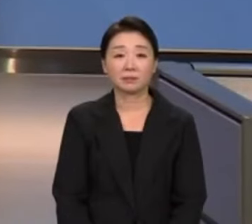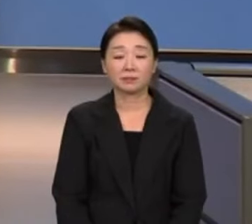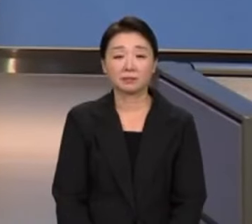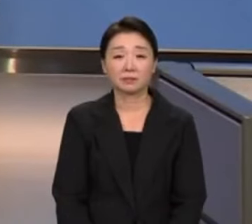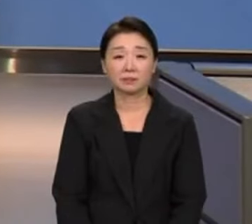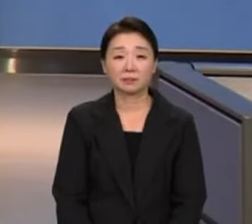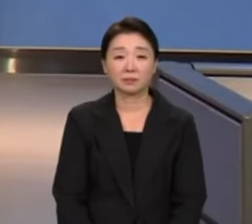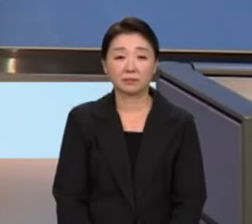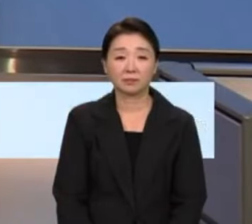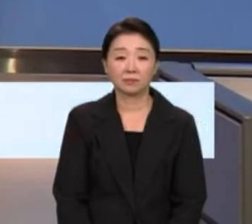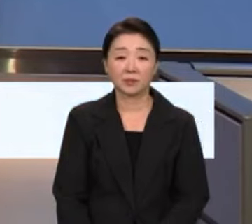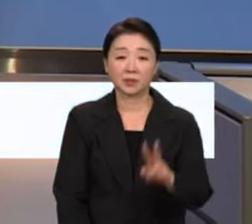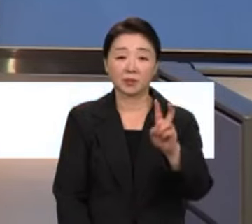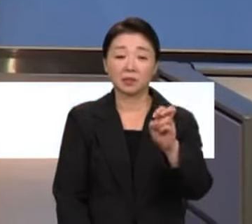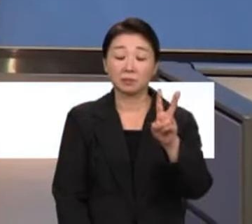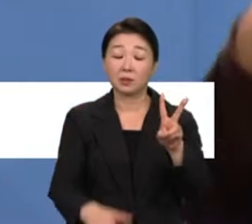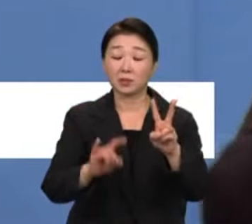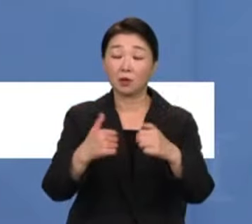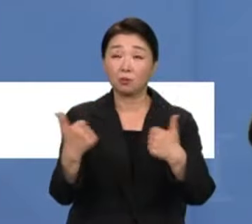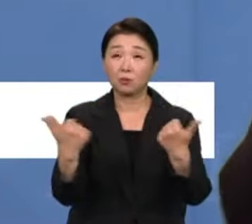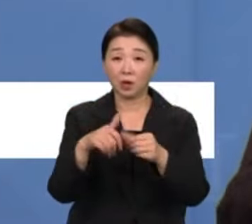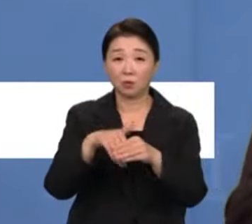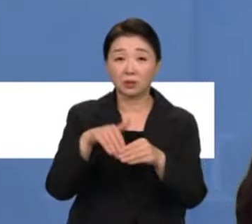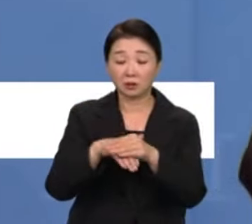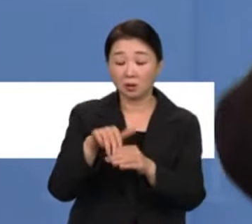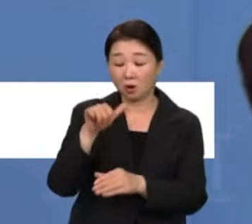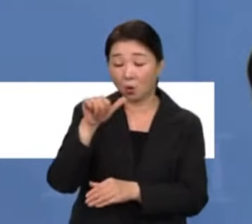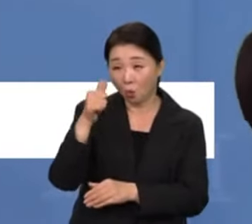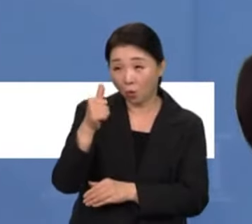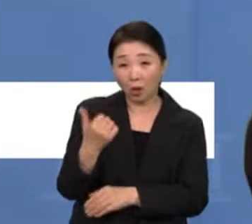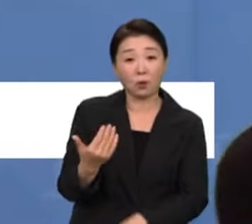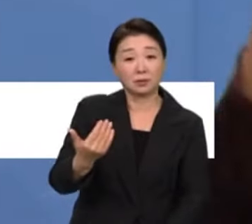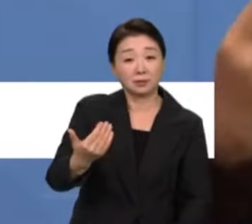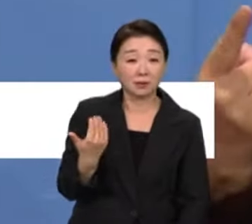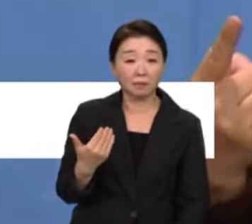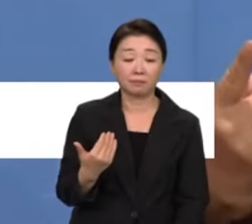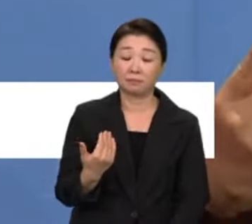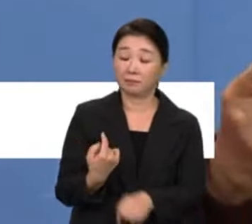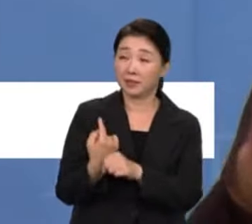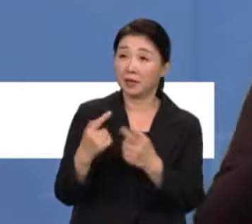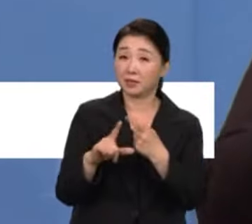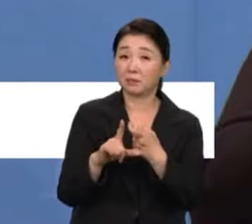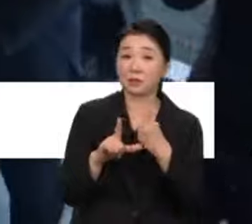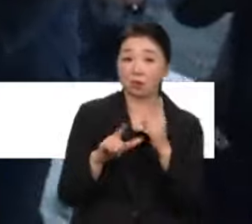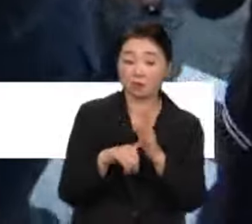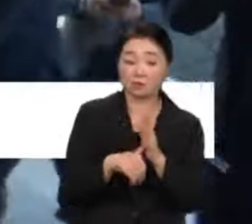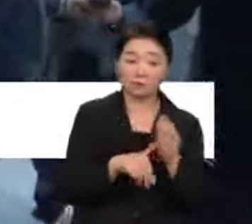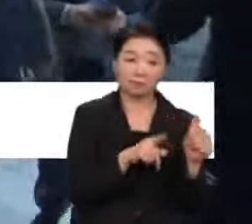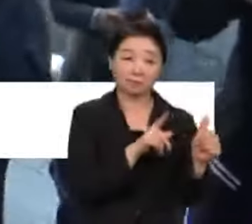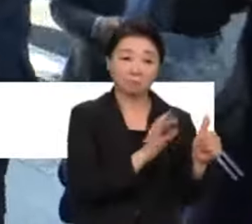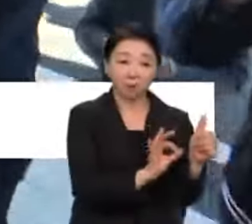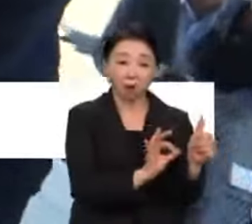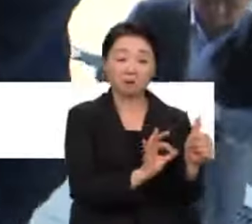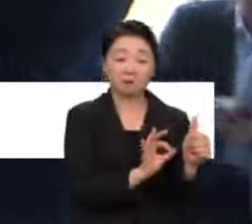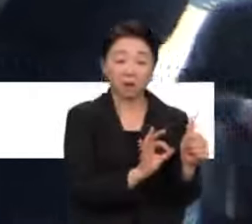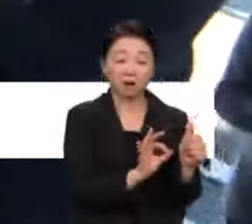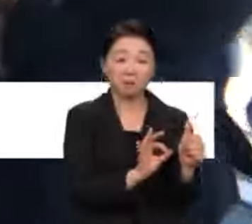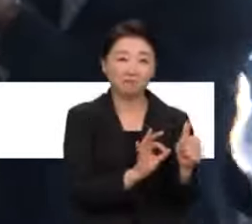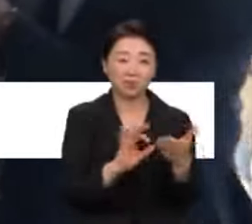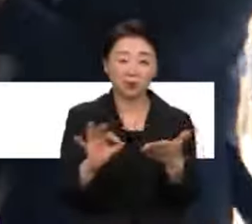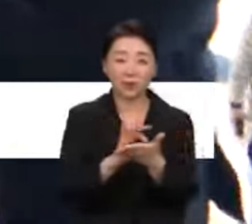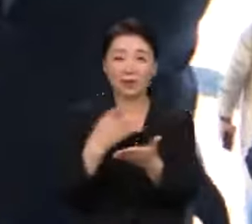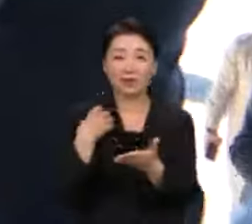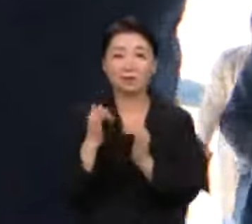22대 국회의원 선거를 다 앞둔 지난해월 선 전 국민의 힘 의원의 회계 담당자였던